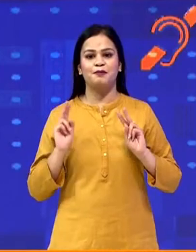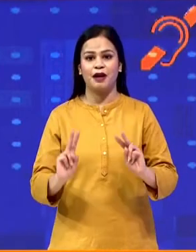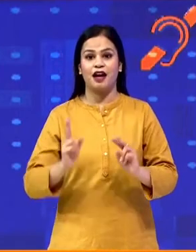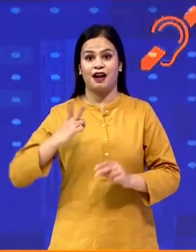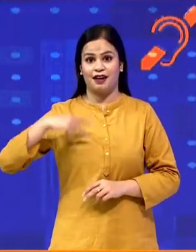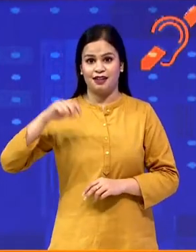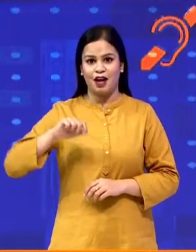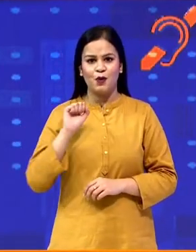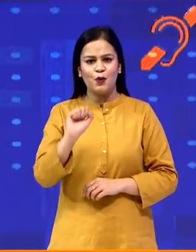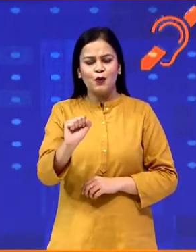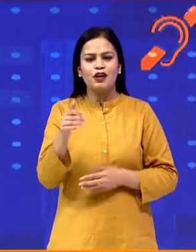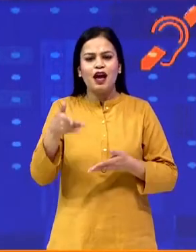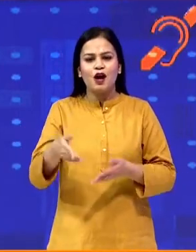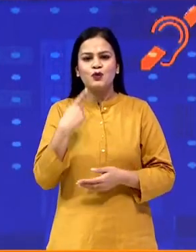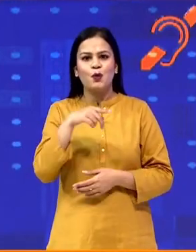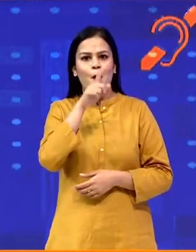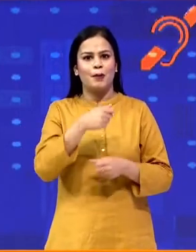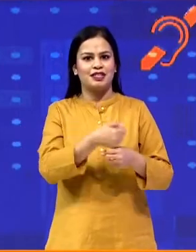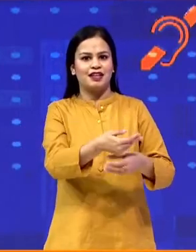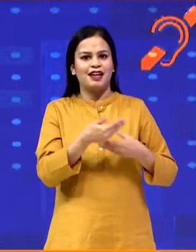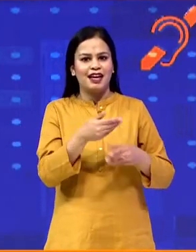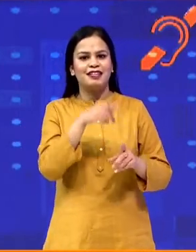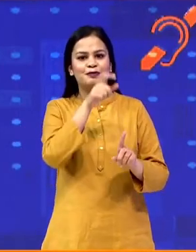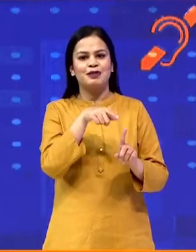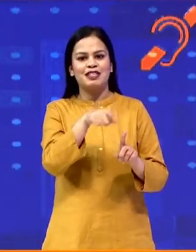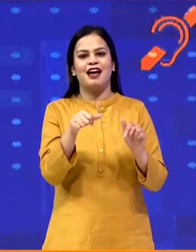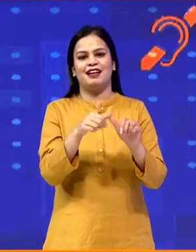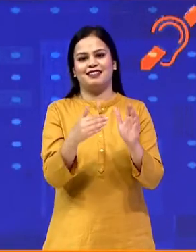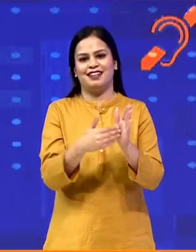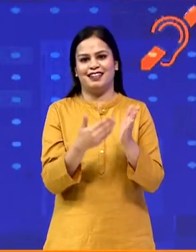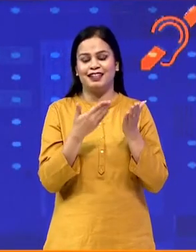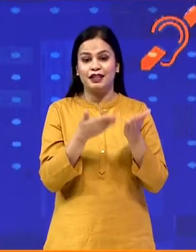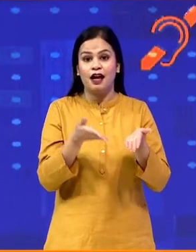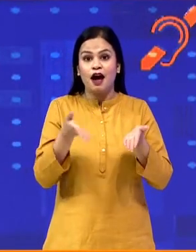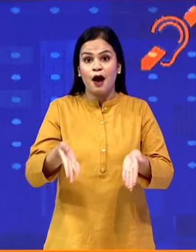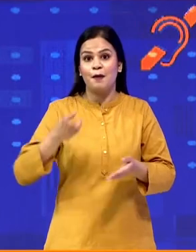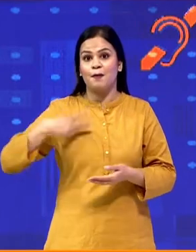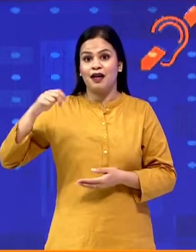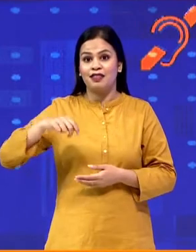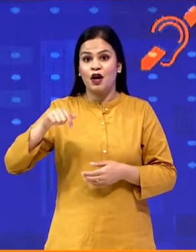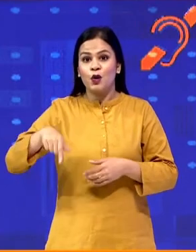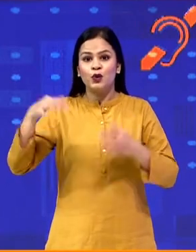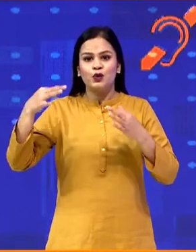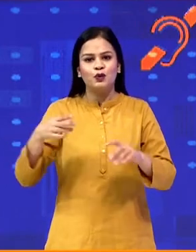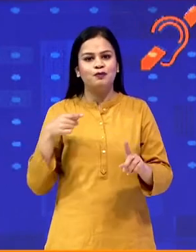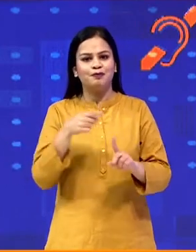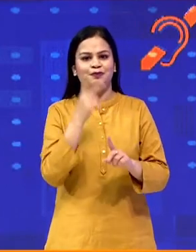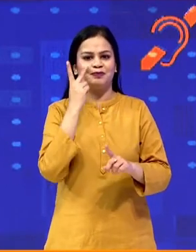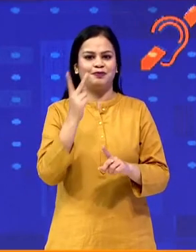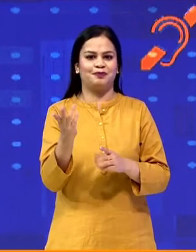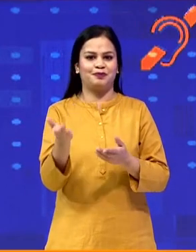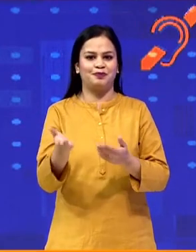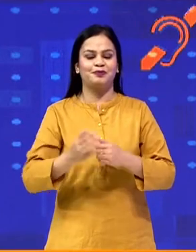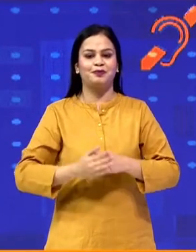अदालत में आज हमारे मेहमान हैं गुलाम नबी आजाद आप की अदालत में अगला सवाल